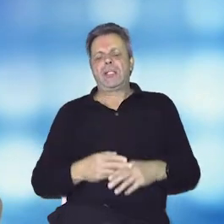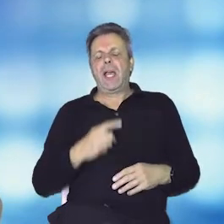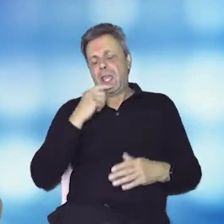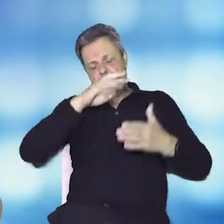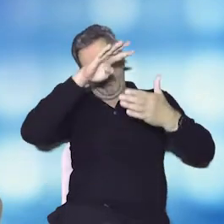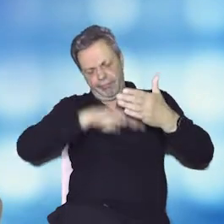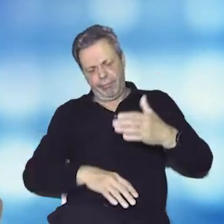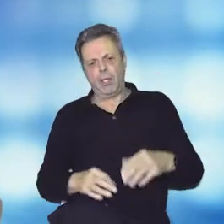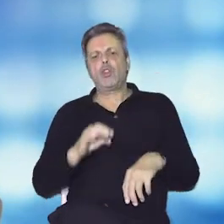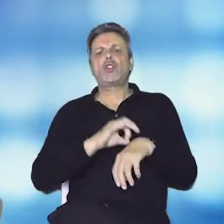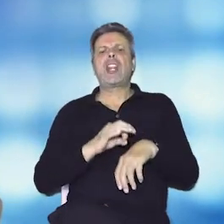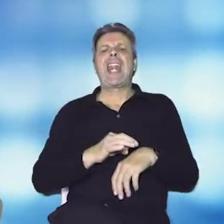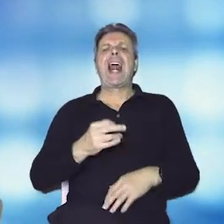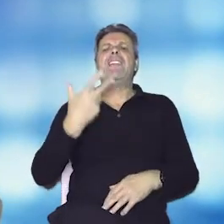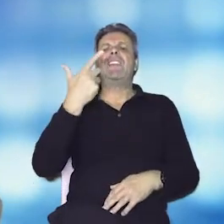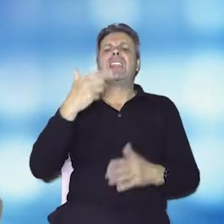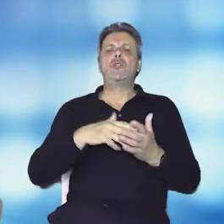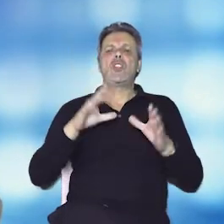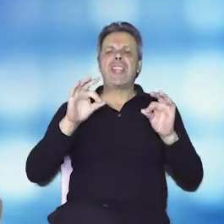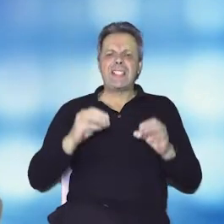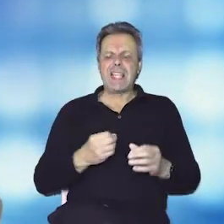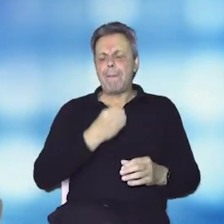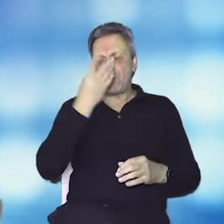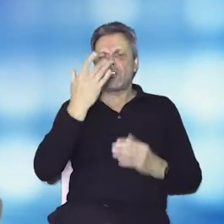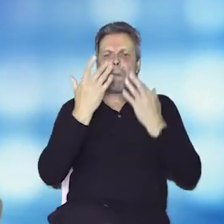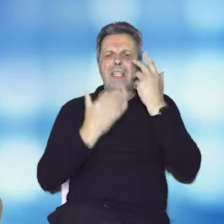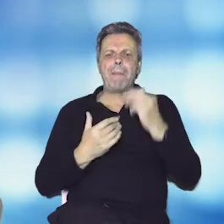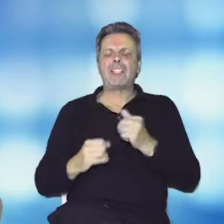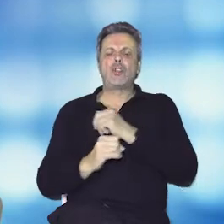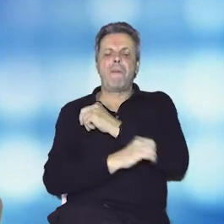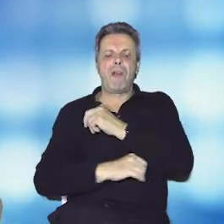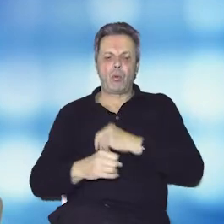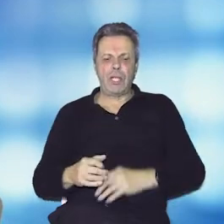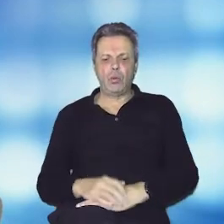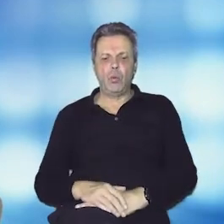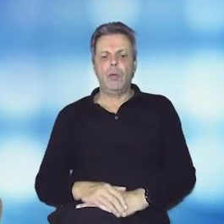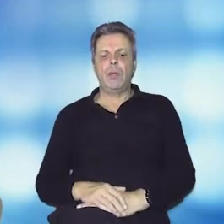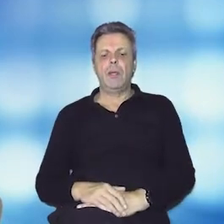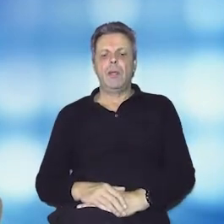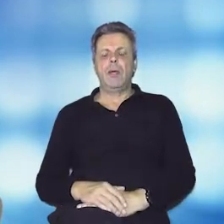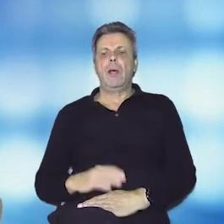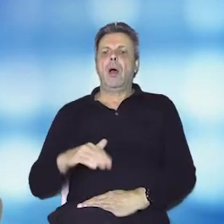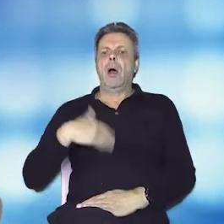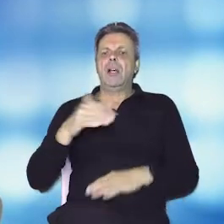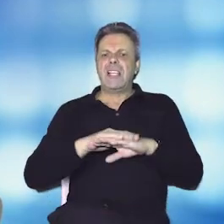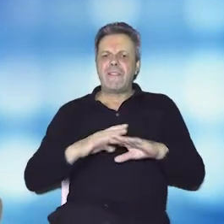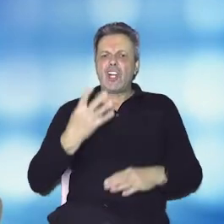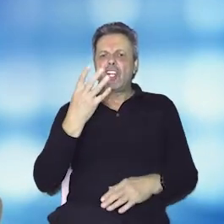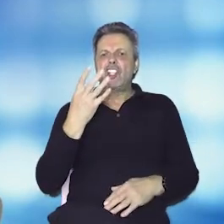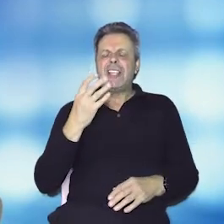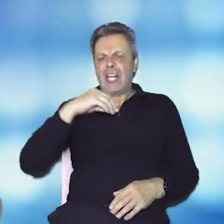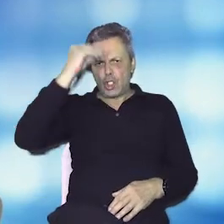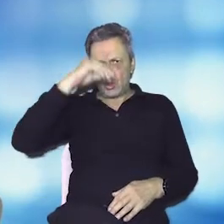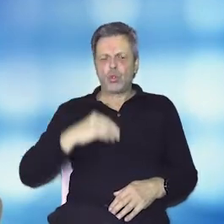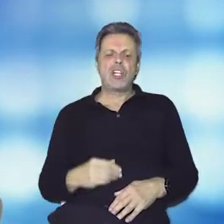kaže, doktorirala je 2010. na prirodoslovno-matematičkom fakultetu. Zatim je završila 4